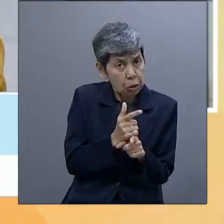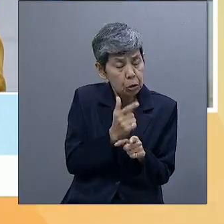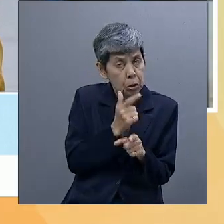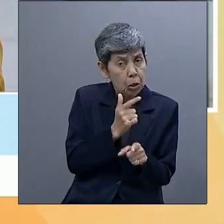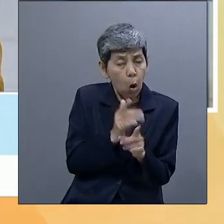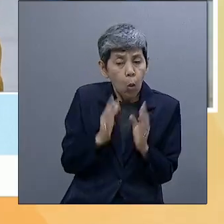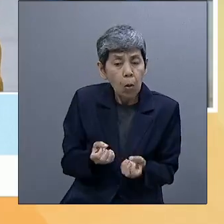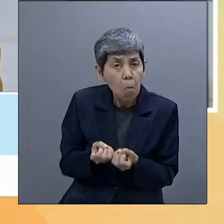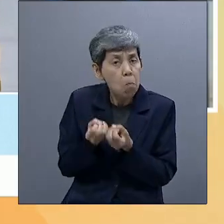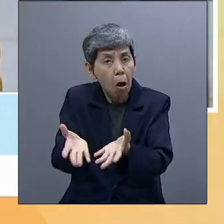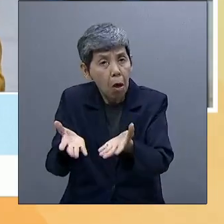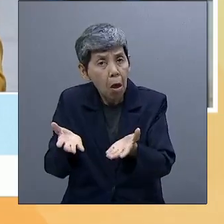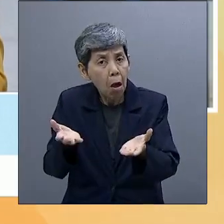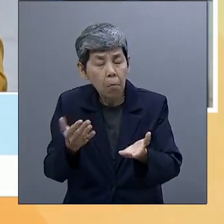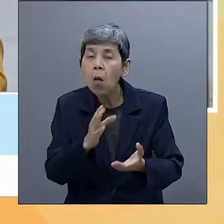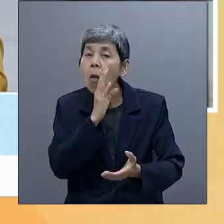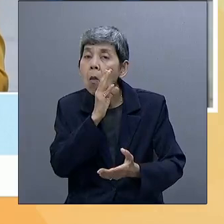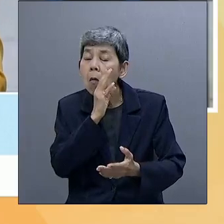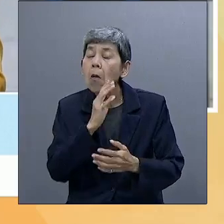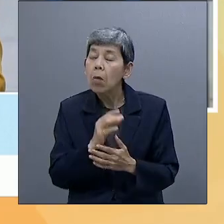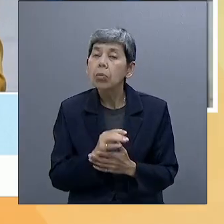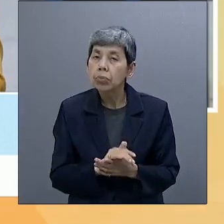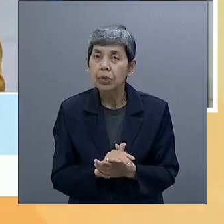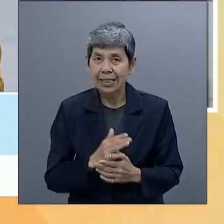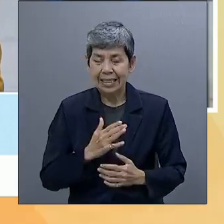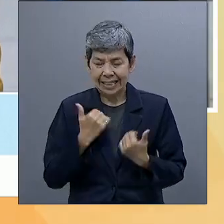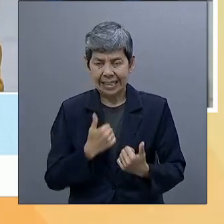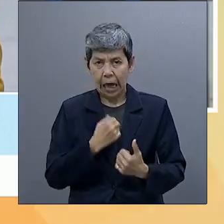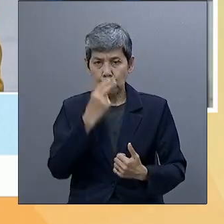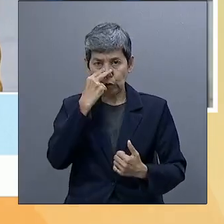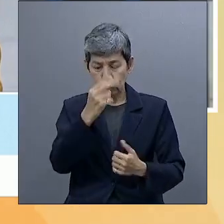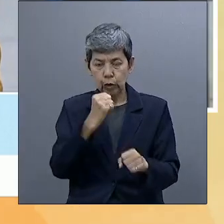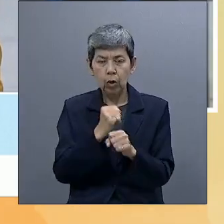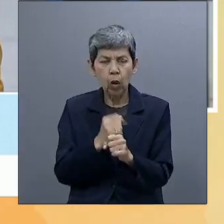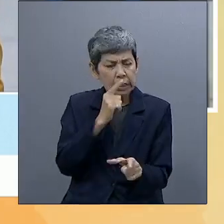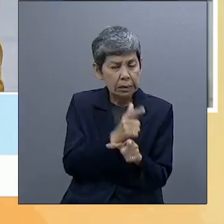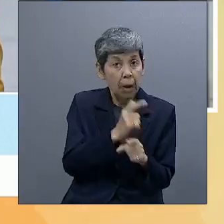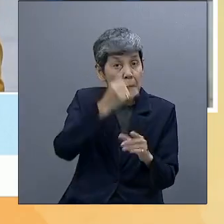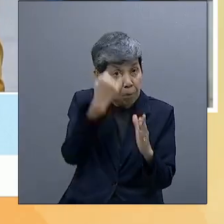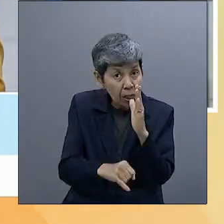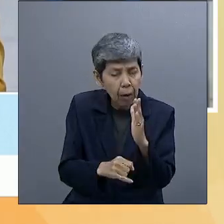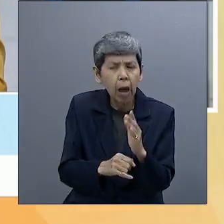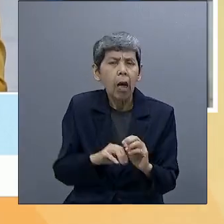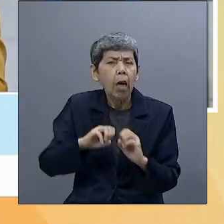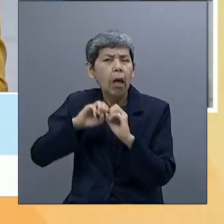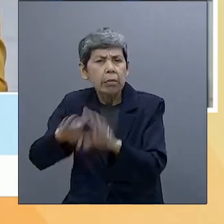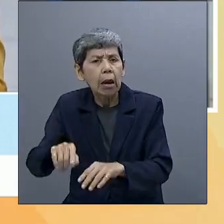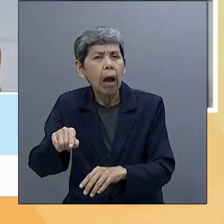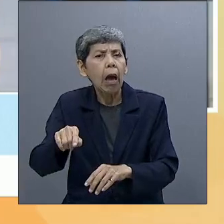ามีคนนำมาปล่อยไหมจริงๆแล้วถ้าเป็นในลักษณะแบบนี้คนที่เลี้ยงหรือว่าคนที่เอามาปล่อยมีความผิดด้วยไหมคะท่านอนันต์ค